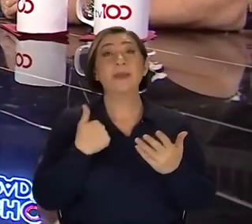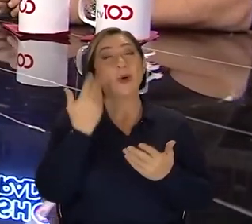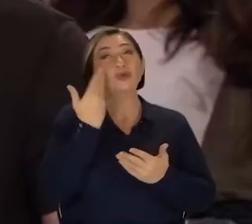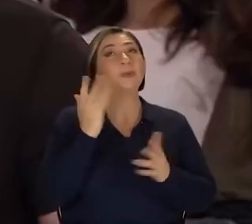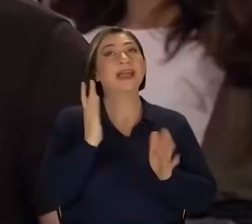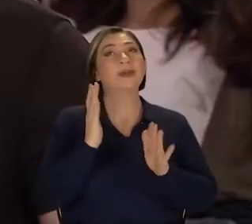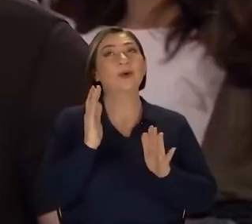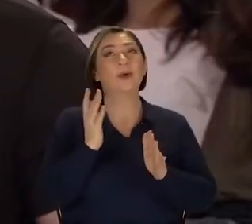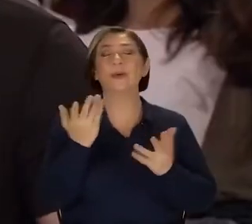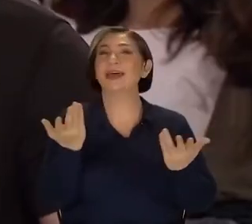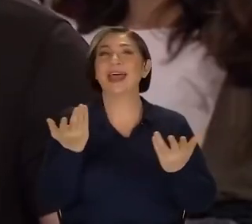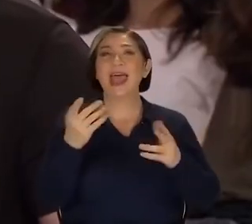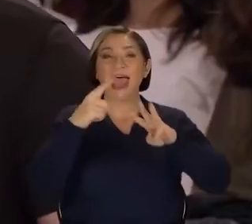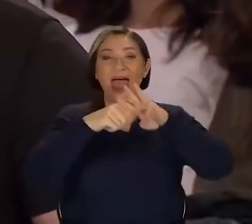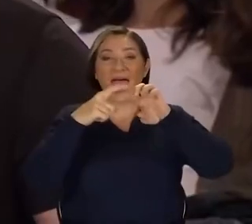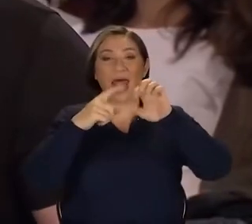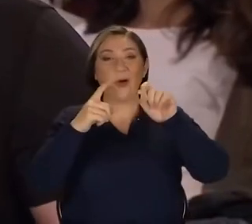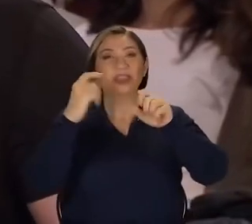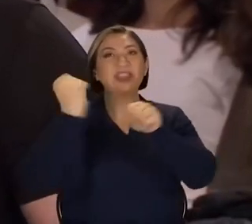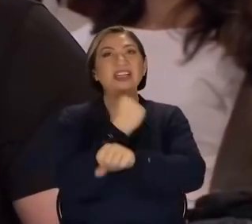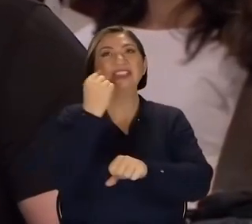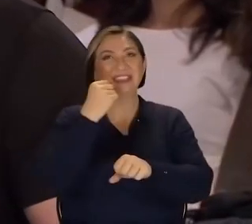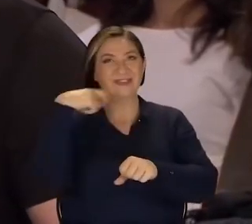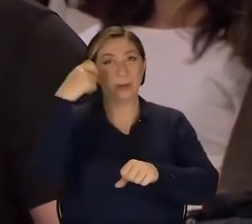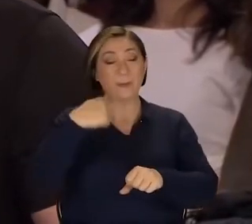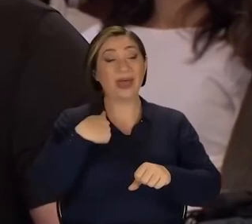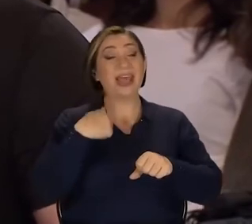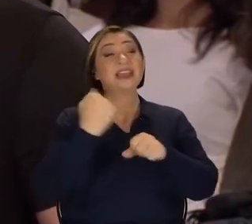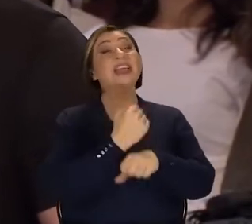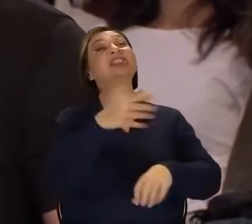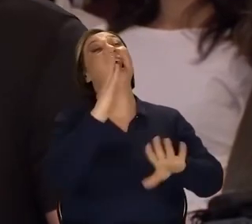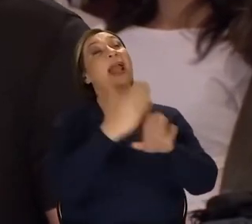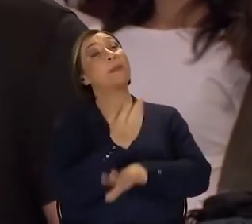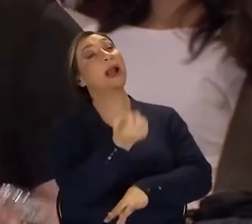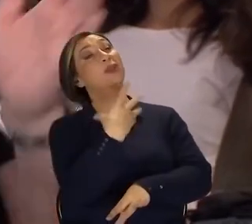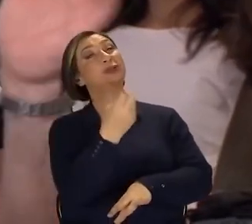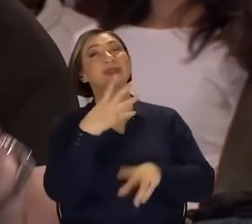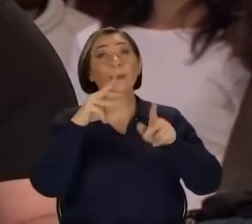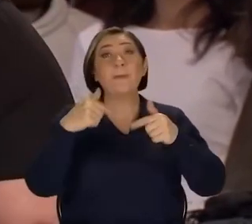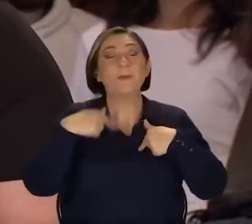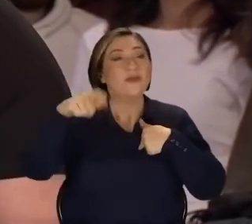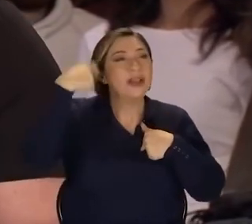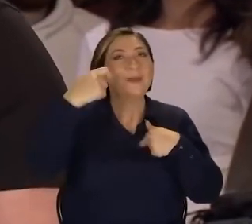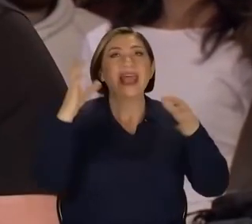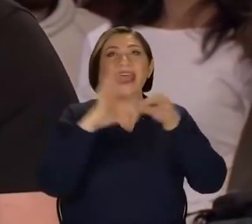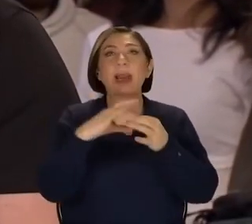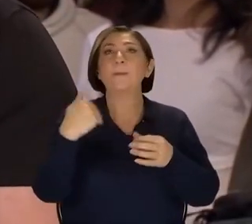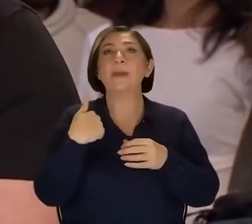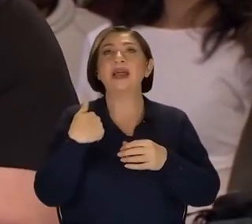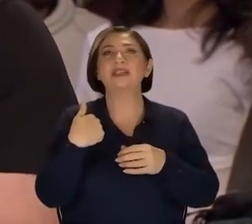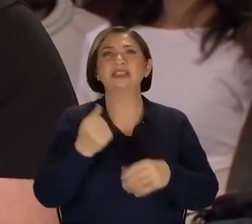hoşuma gidiyor bu şeye tekabül ediyor. Yani Erol Taş'ın bana taş değil ekmek atıyorsunuz diyor ya. Mesela ben bu filmle ilgili birisi